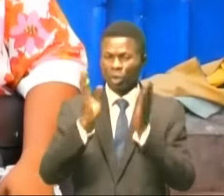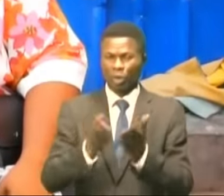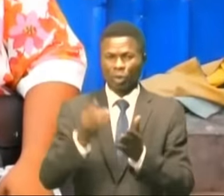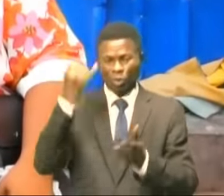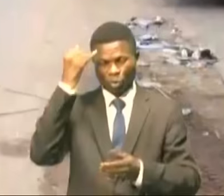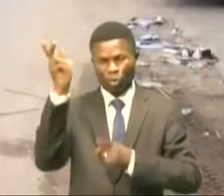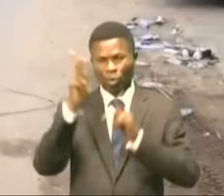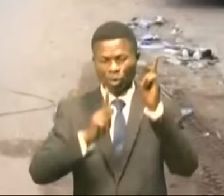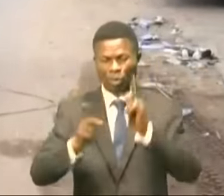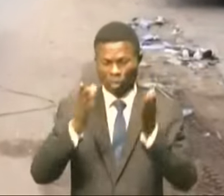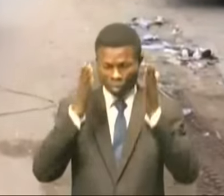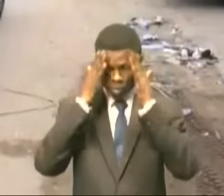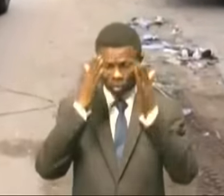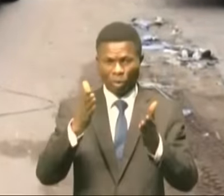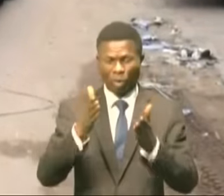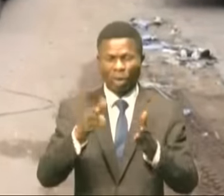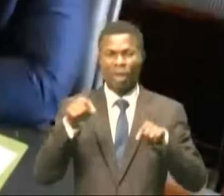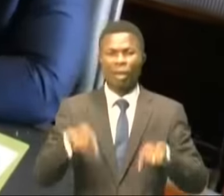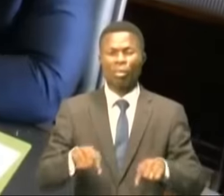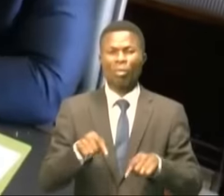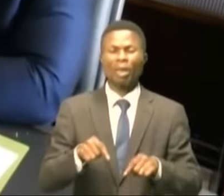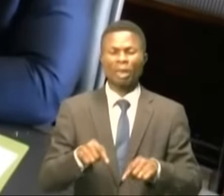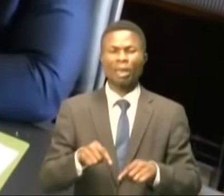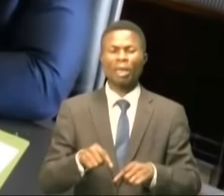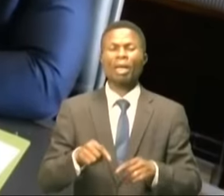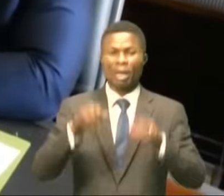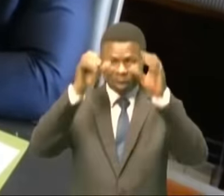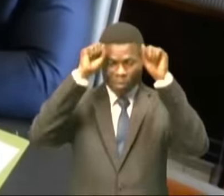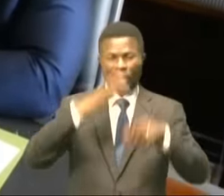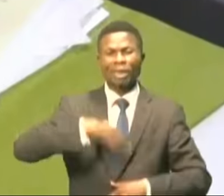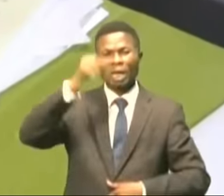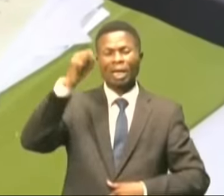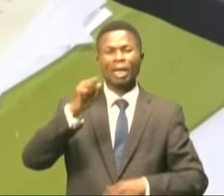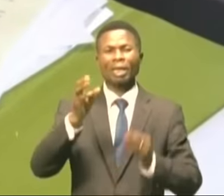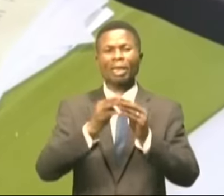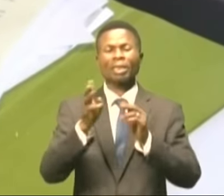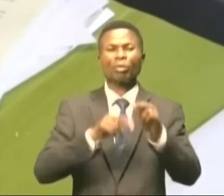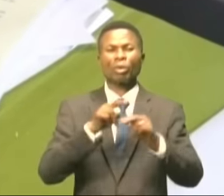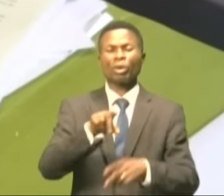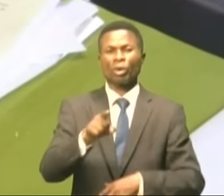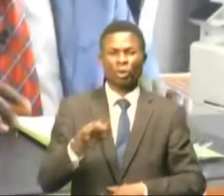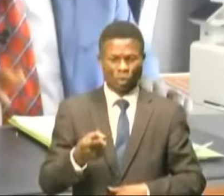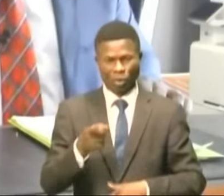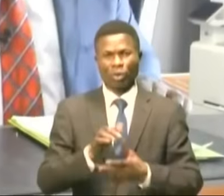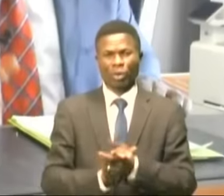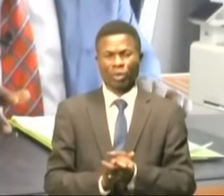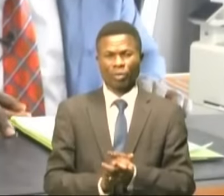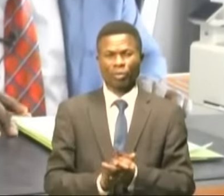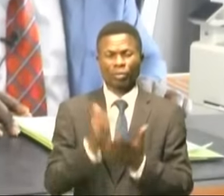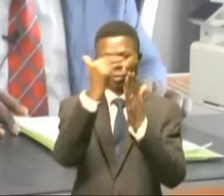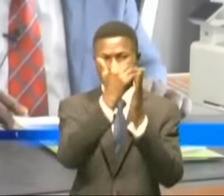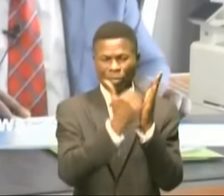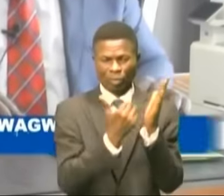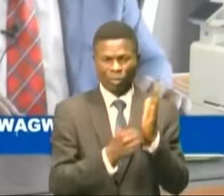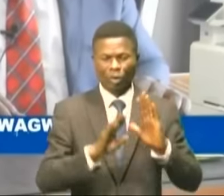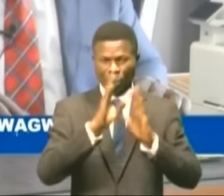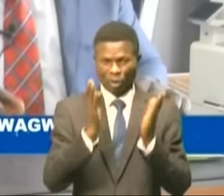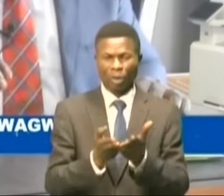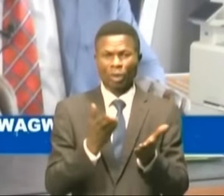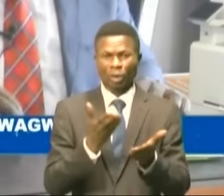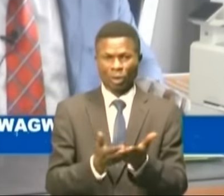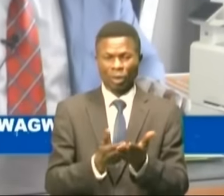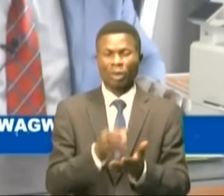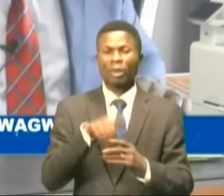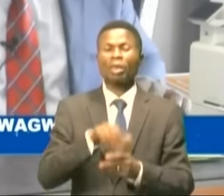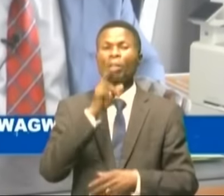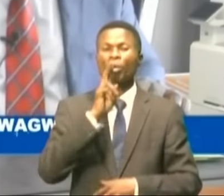restent partagés sur les tickets présentés par les présidiums de l'Union sacrée. Si vous regardez la composition de tous ces tickets qu'on propose, en réalité ce